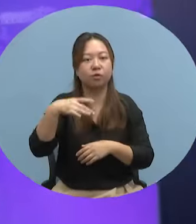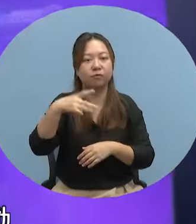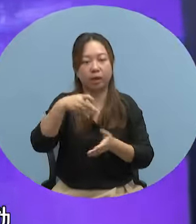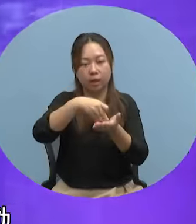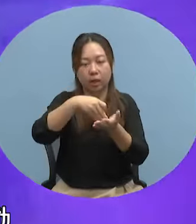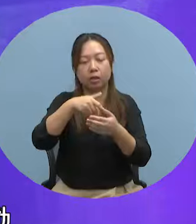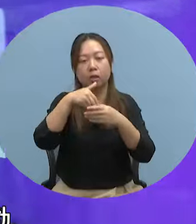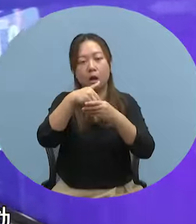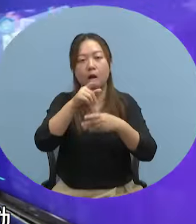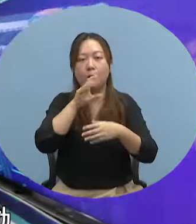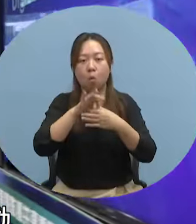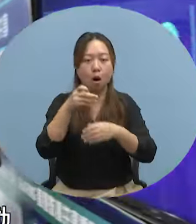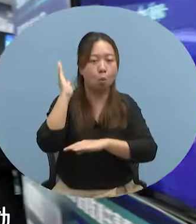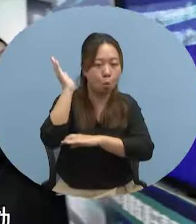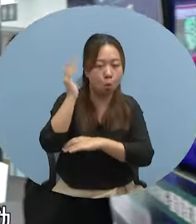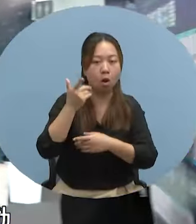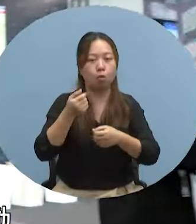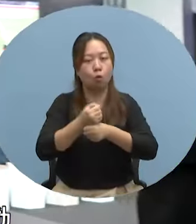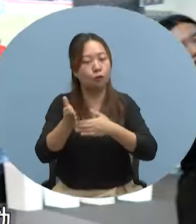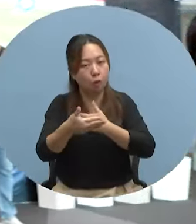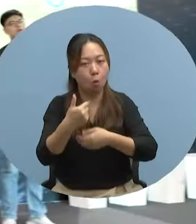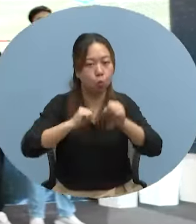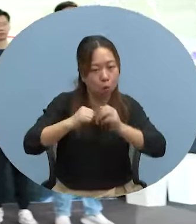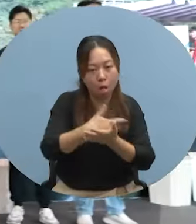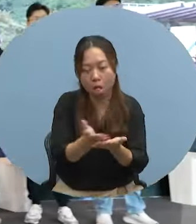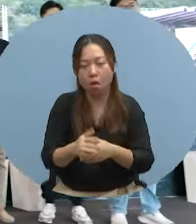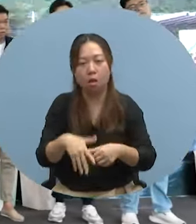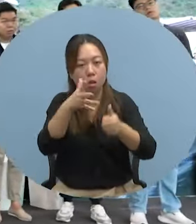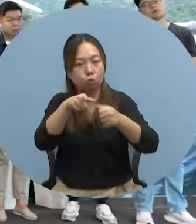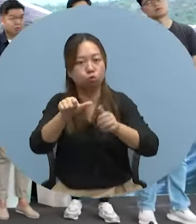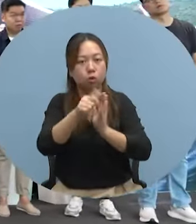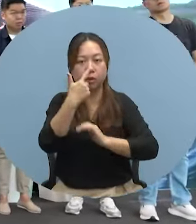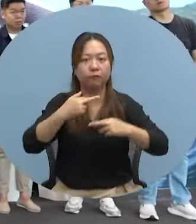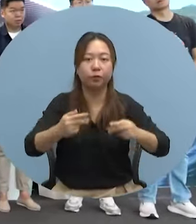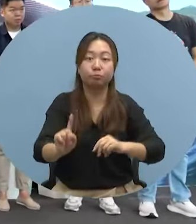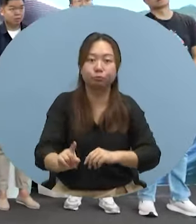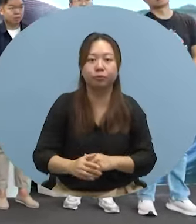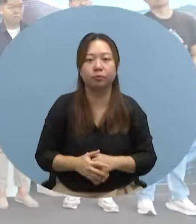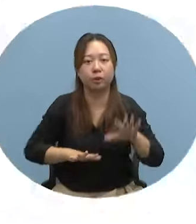登記參加講座、工作坊等活動，了解行業最新發展。